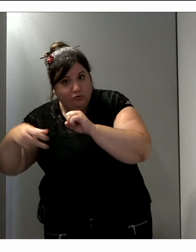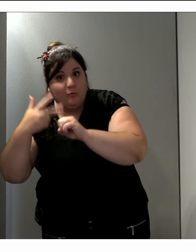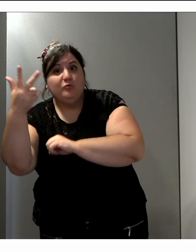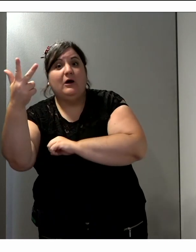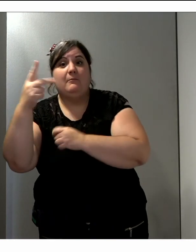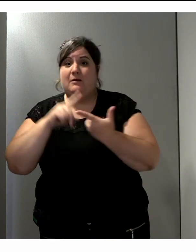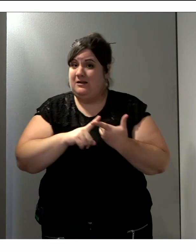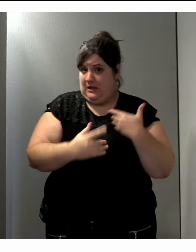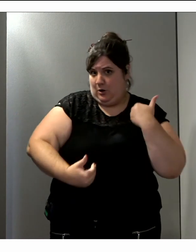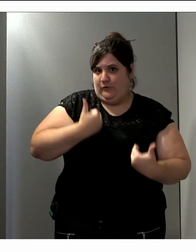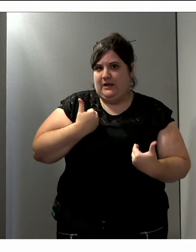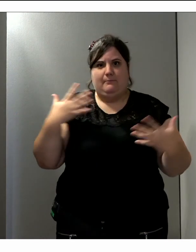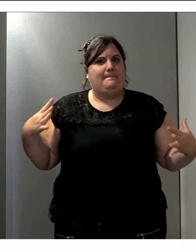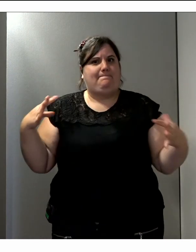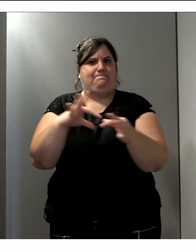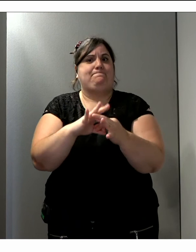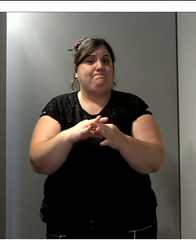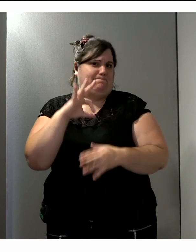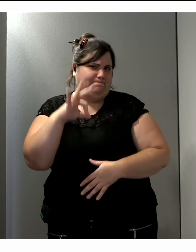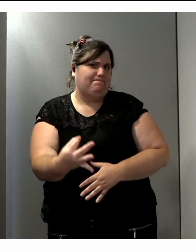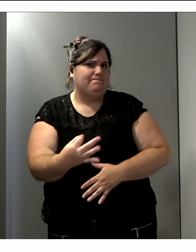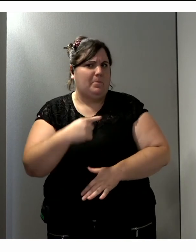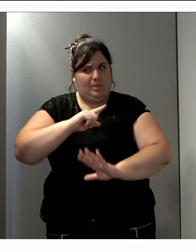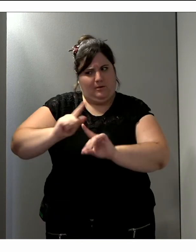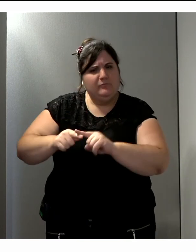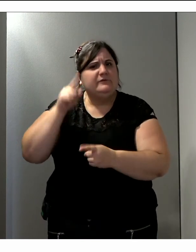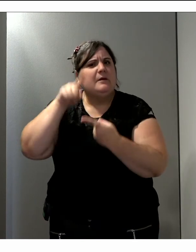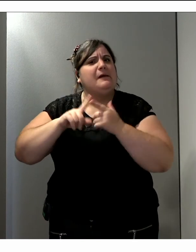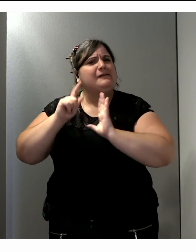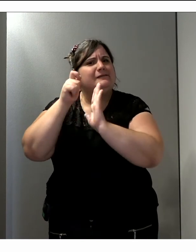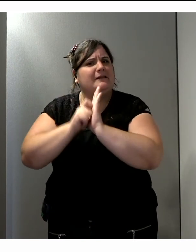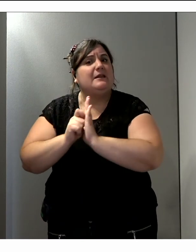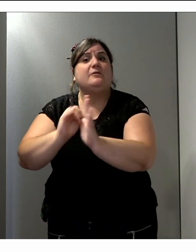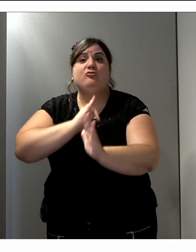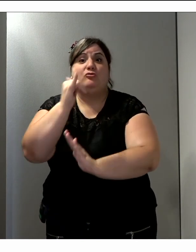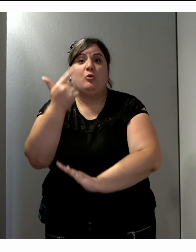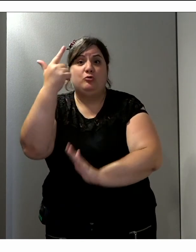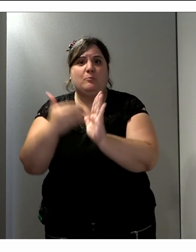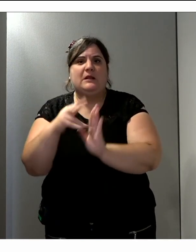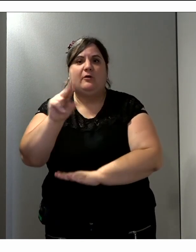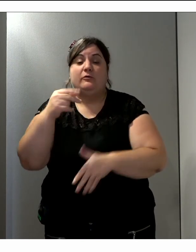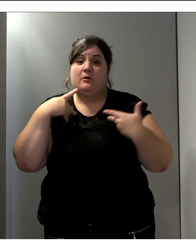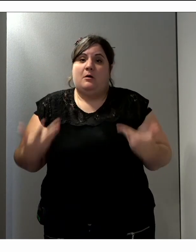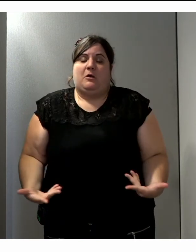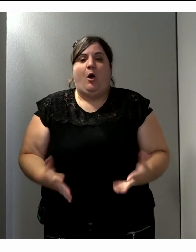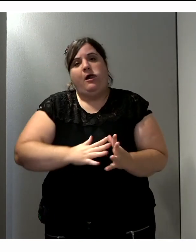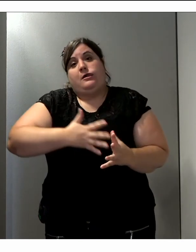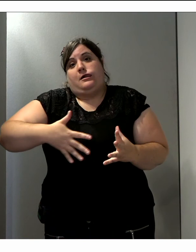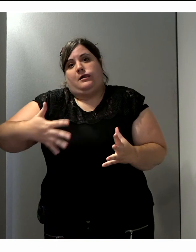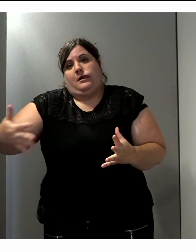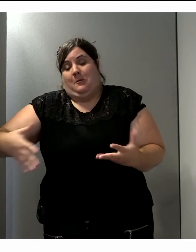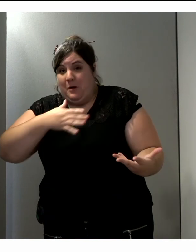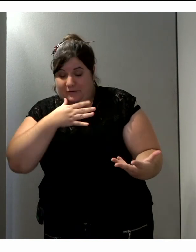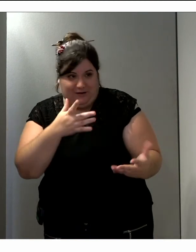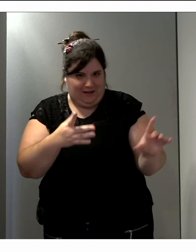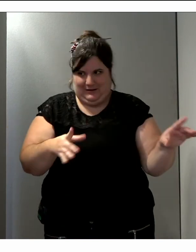pour montrer que cet aspect peu connu de ce que fait la pénitentiaire. J'irai pas plus loin, mais il aurait fallu une table de 3 heures pour répondre